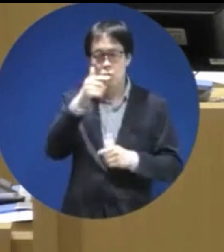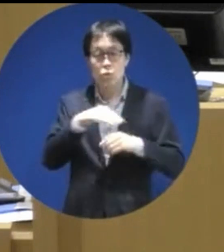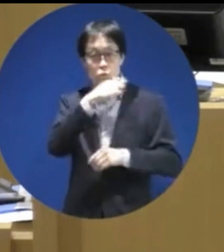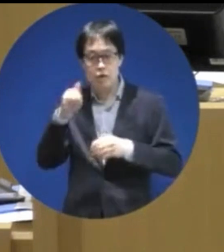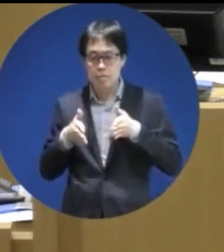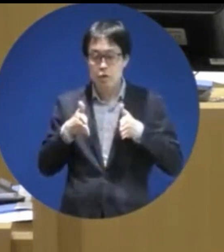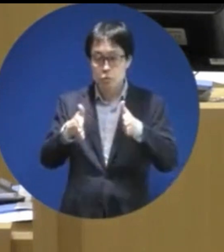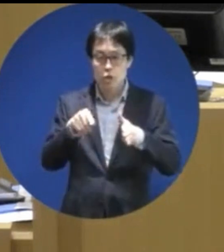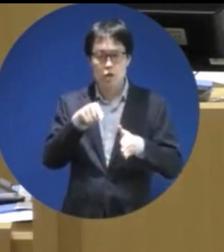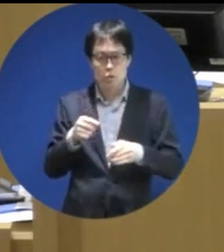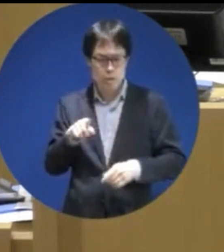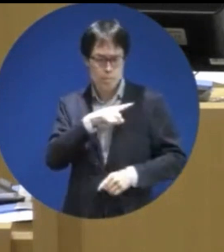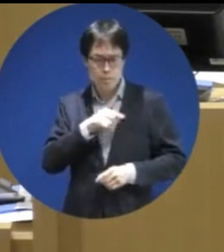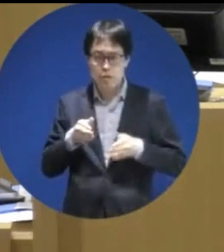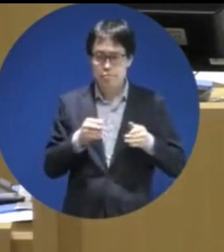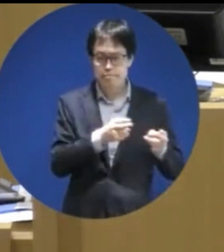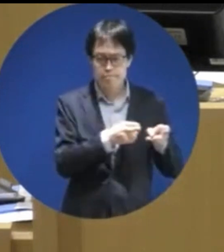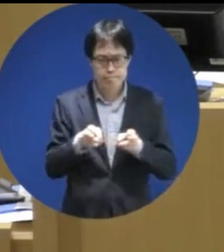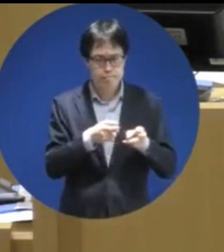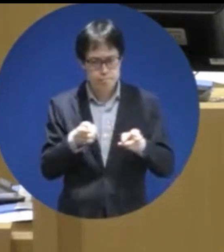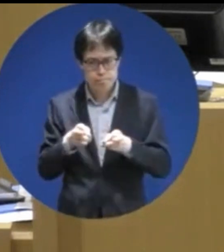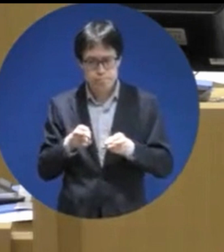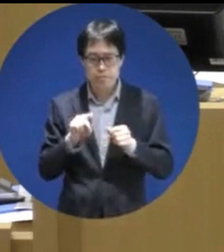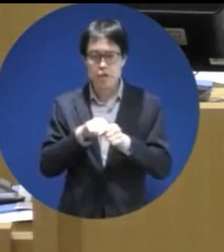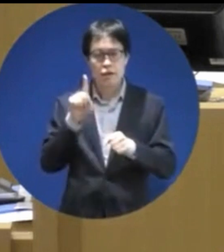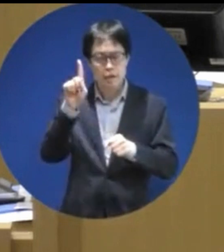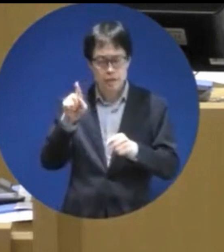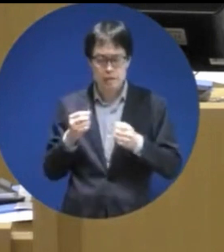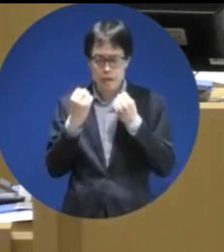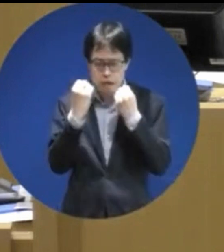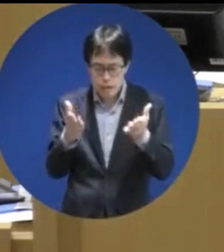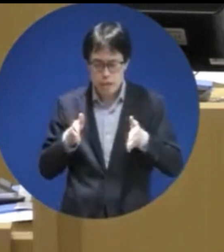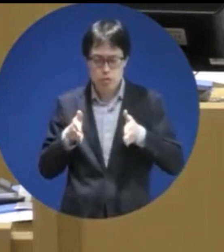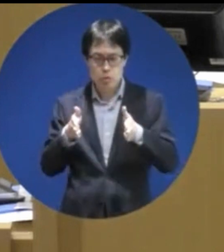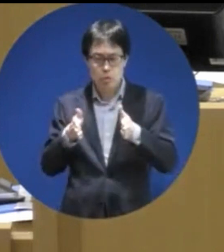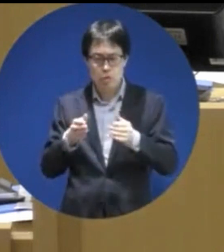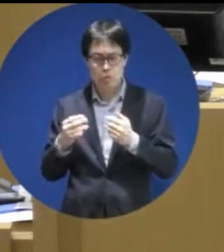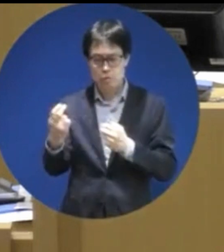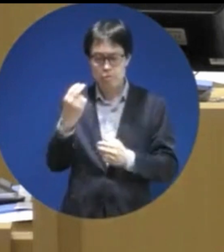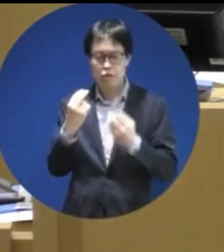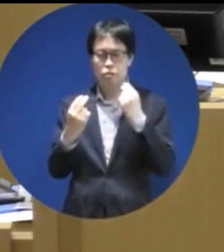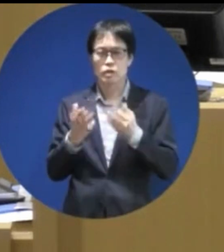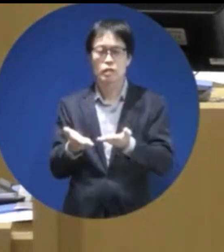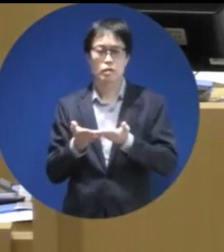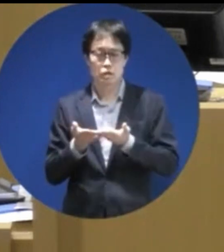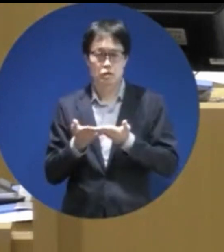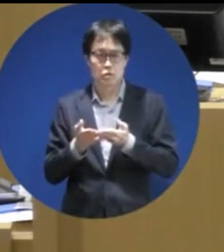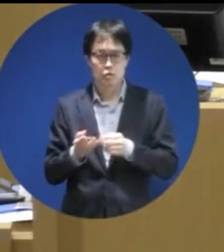区間として先行的に整備し、来年度には区民の皆様に新しい緑道を実感していただける予定であり、緑道再